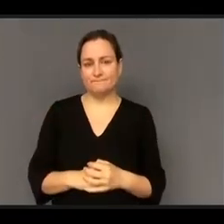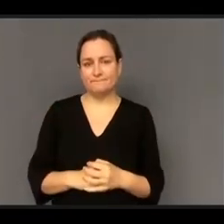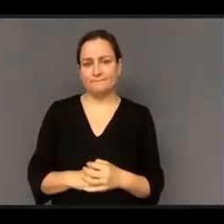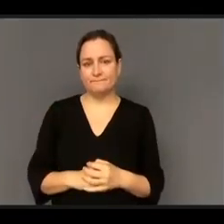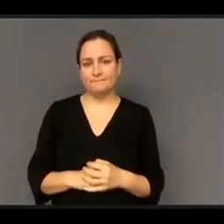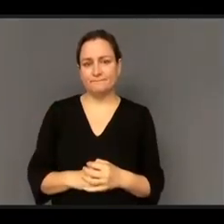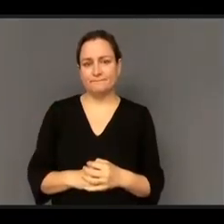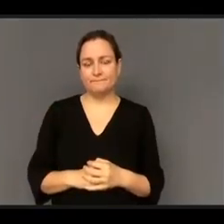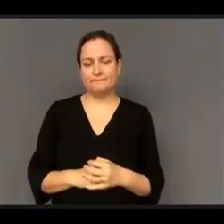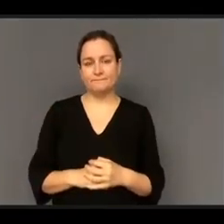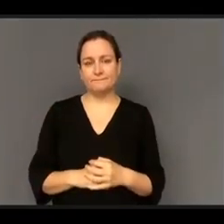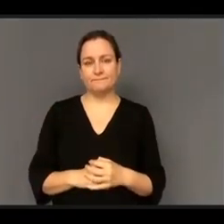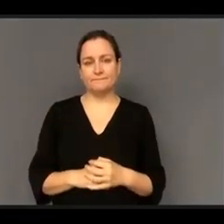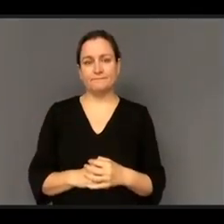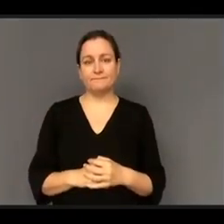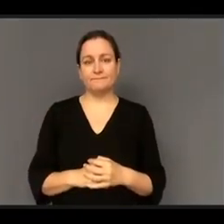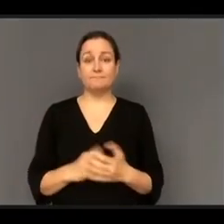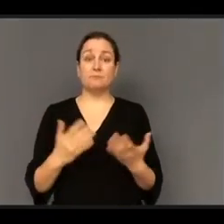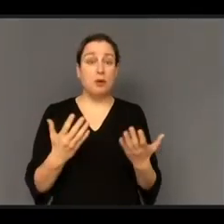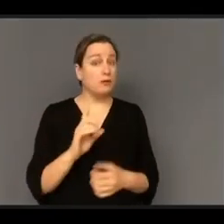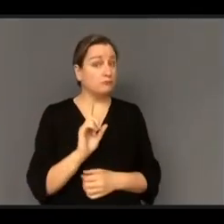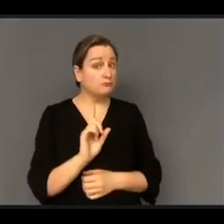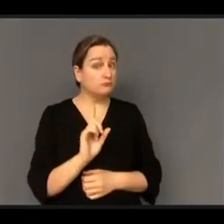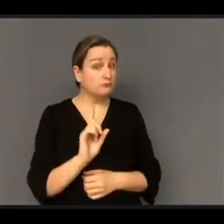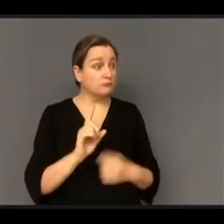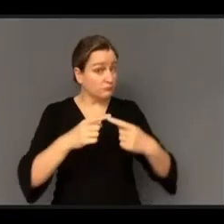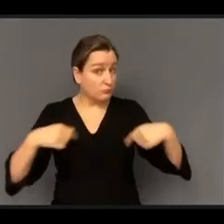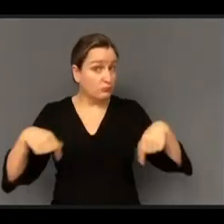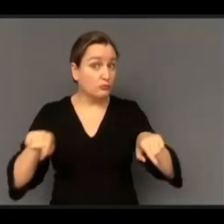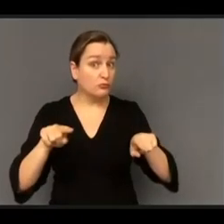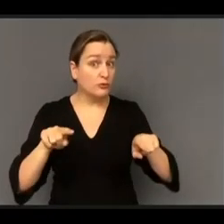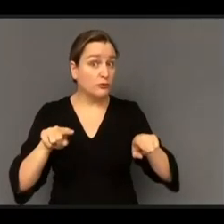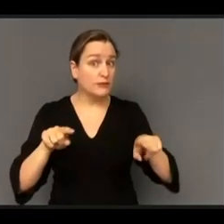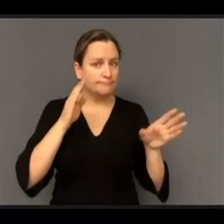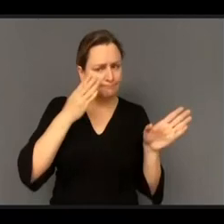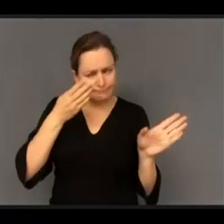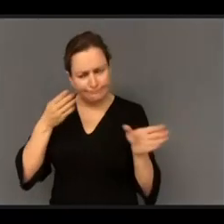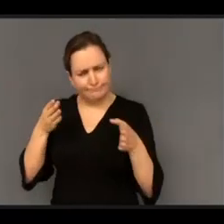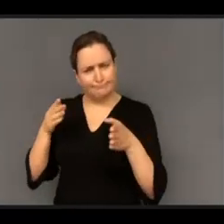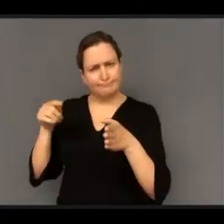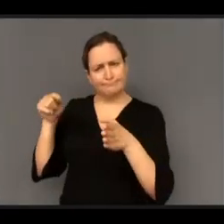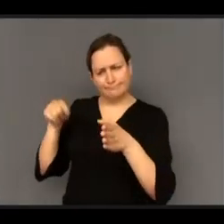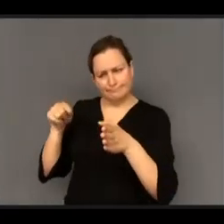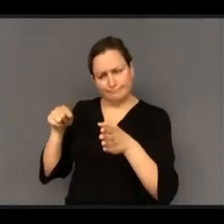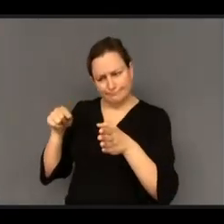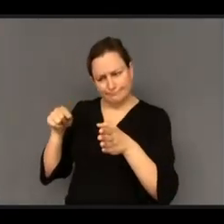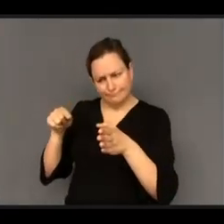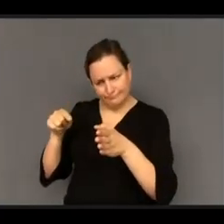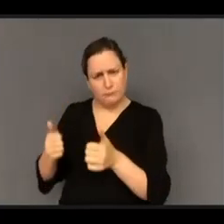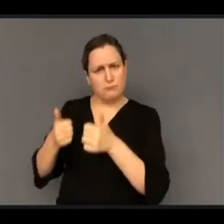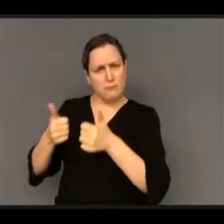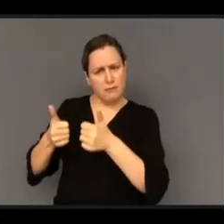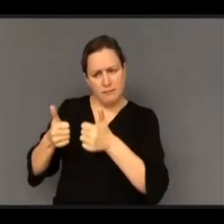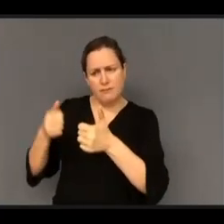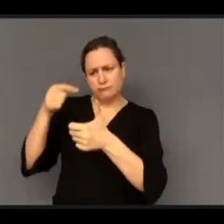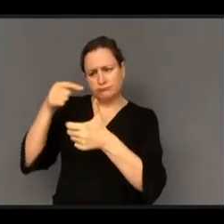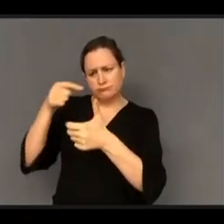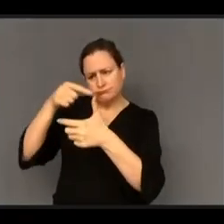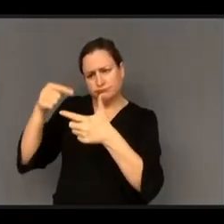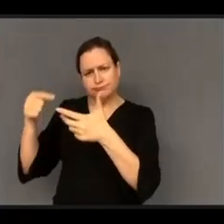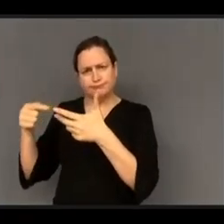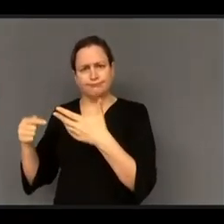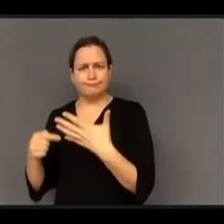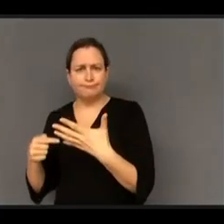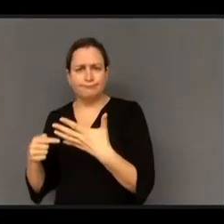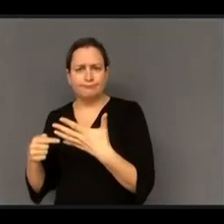堂に会し、マルチステークホルダーアプローチの議論により英知を結集